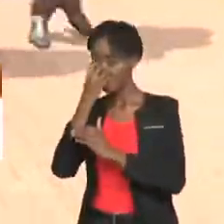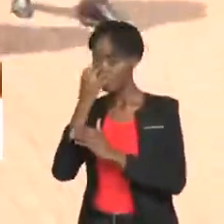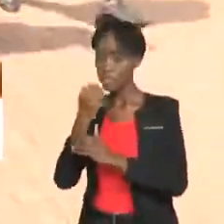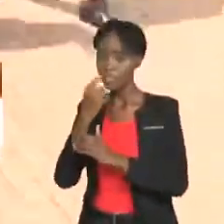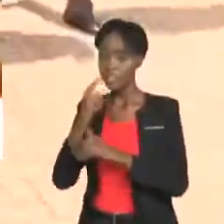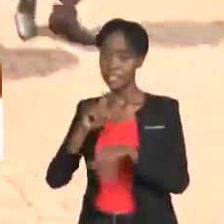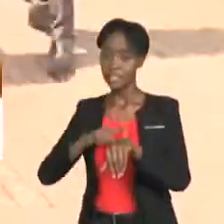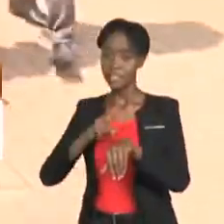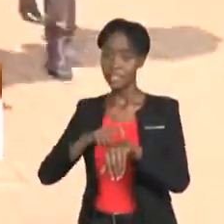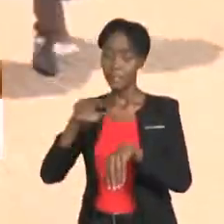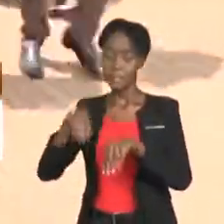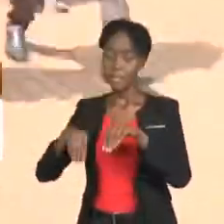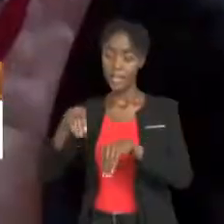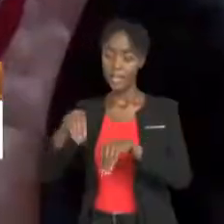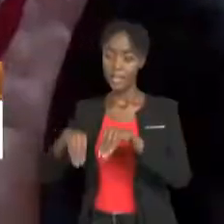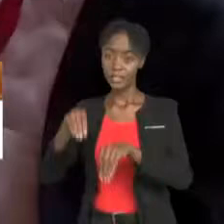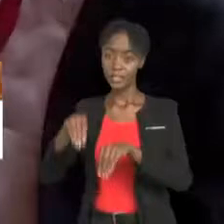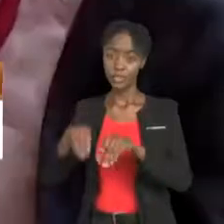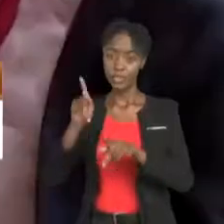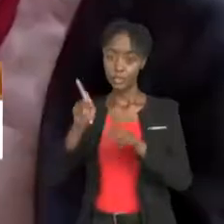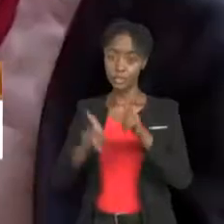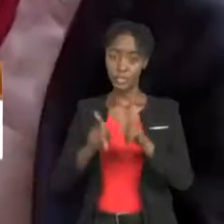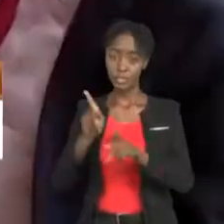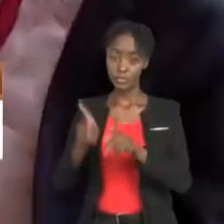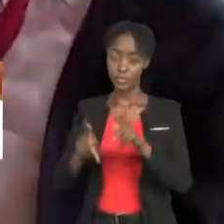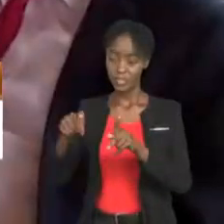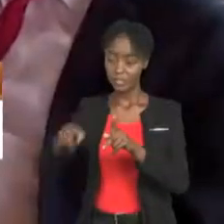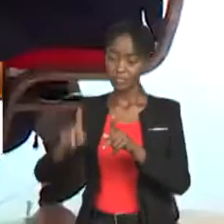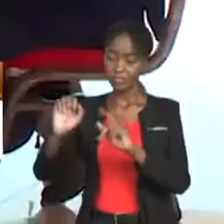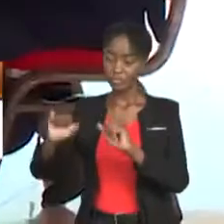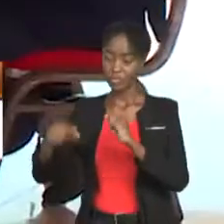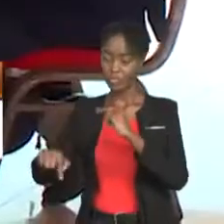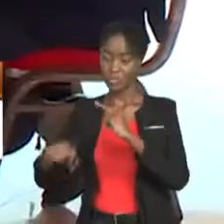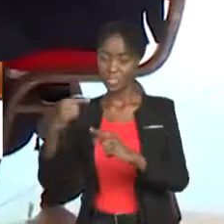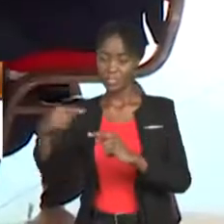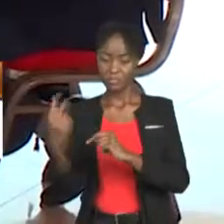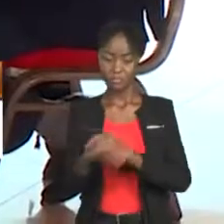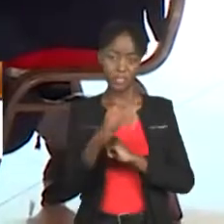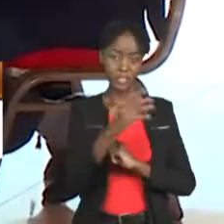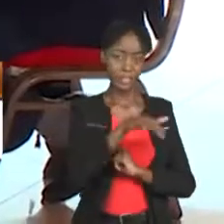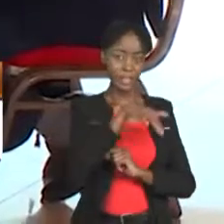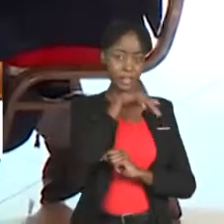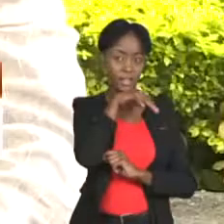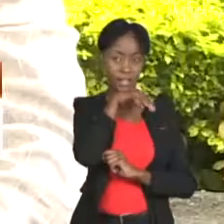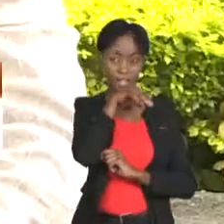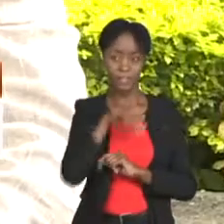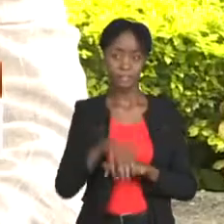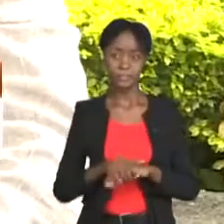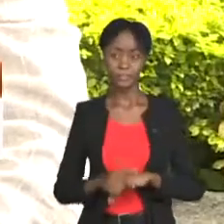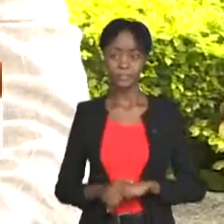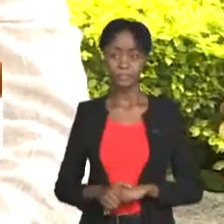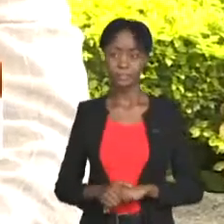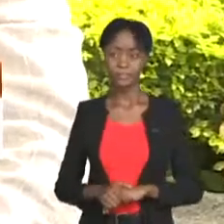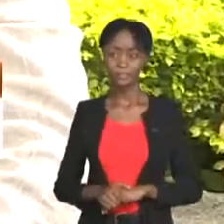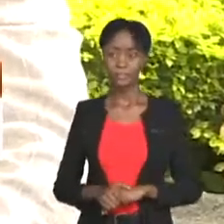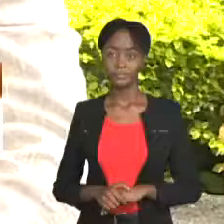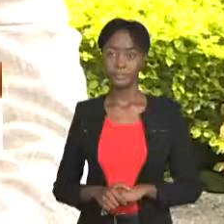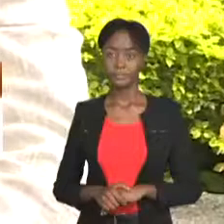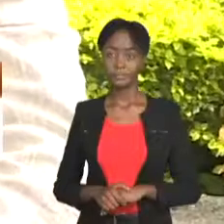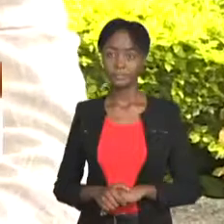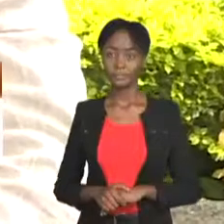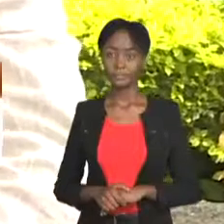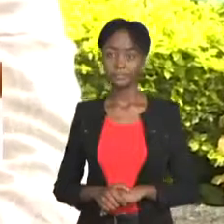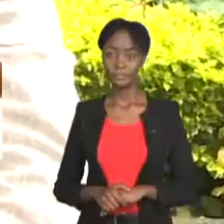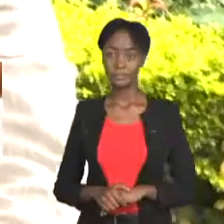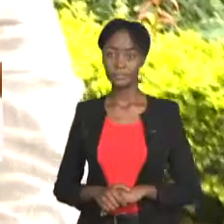wa mwaka 2022 atambwaga kinara wa ODM Raila Odinga kwa kiasi kikubwa. Raila will be number